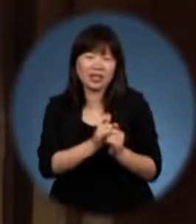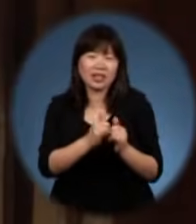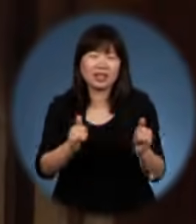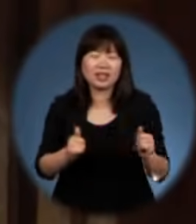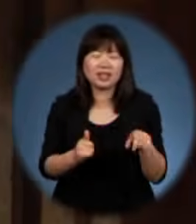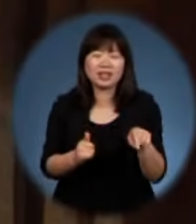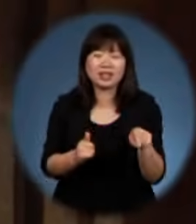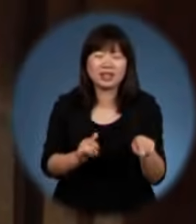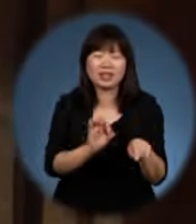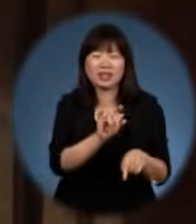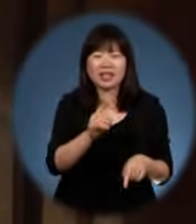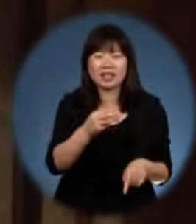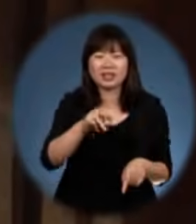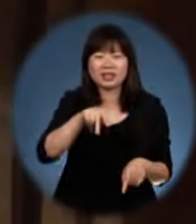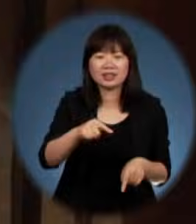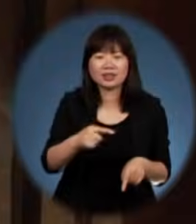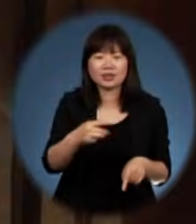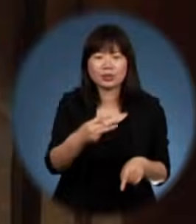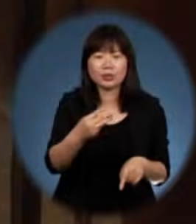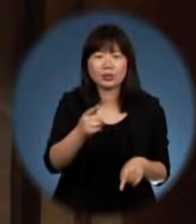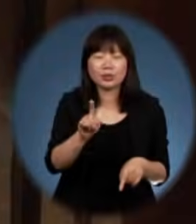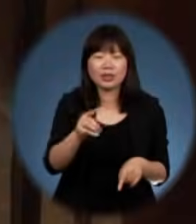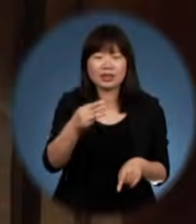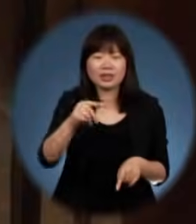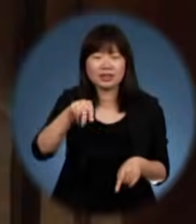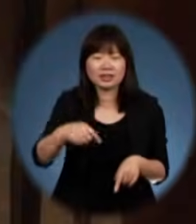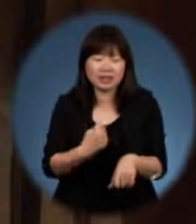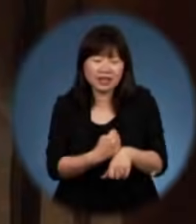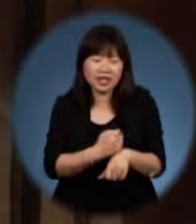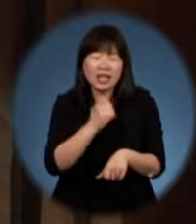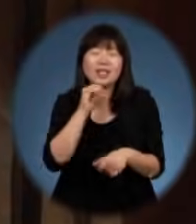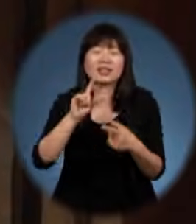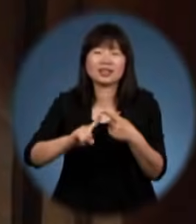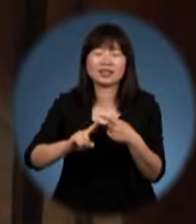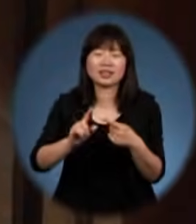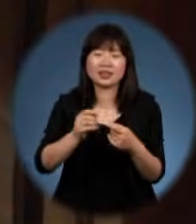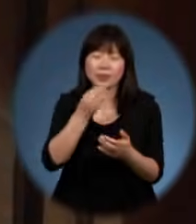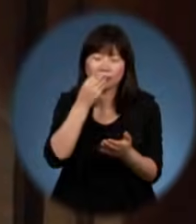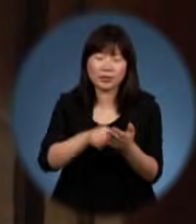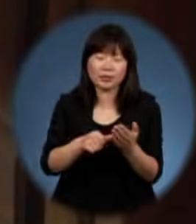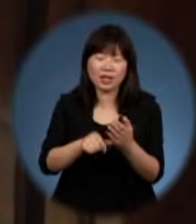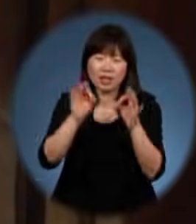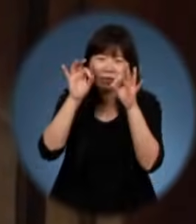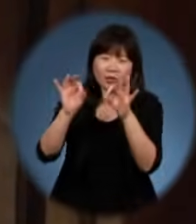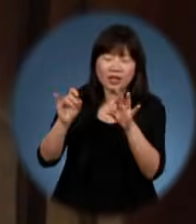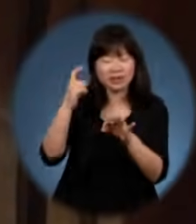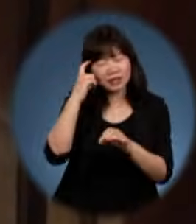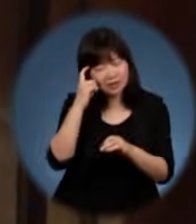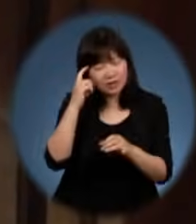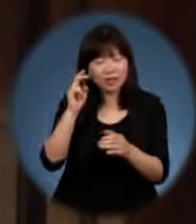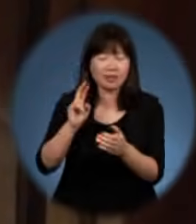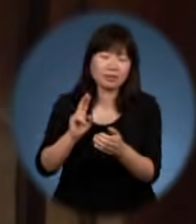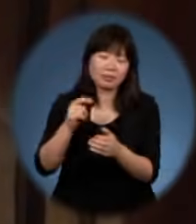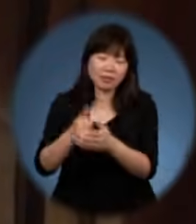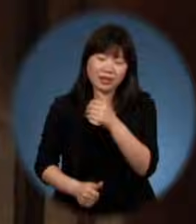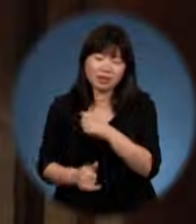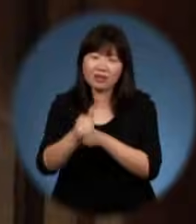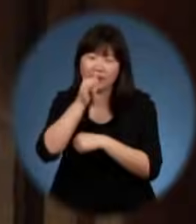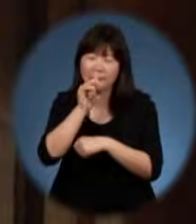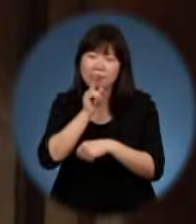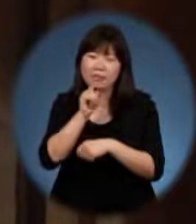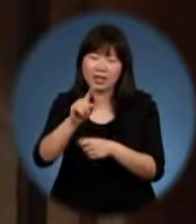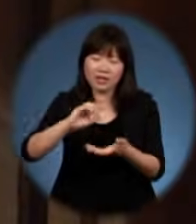2 아리스토텔레스가 강한 홈에 로서 의 이 동상을 보면서 생각에 잠 적이 있는 것입니다